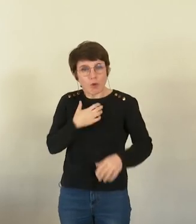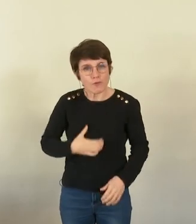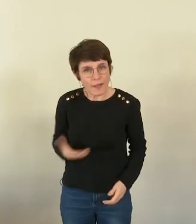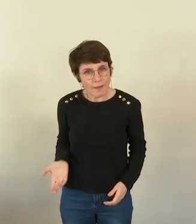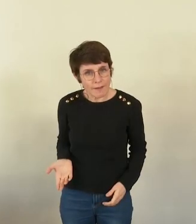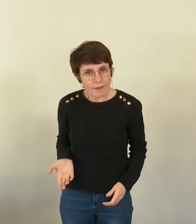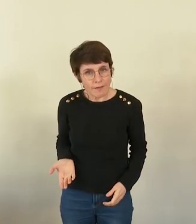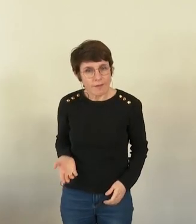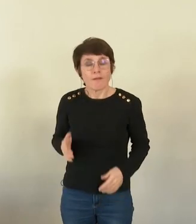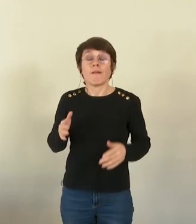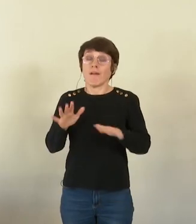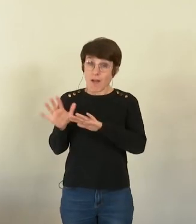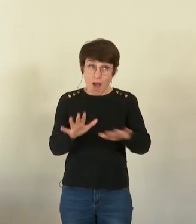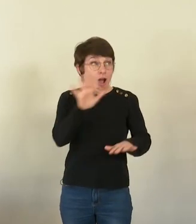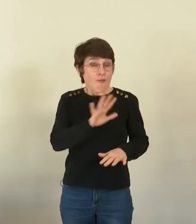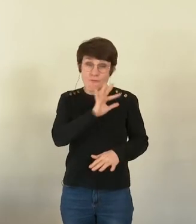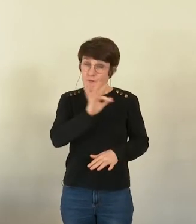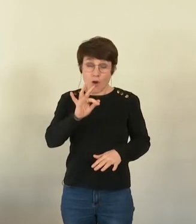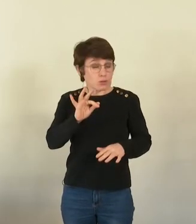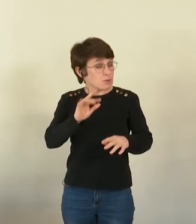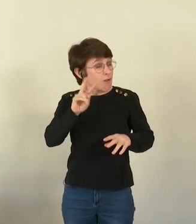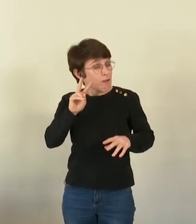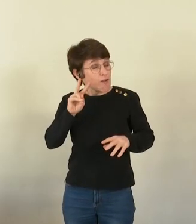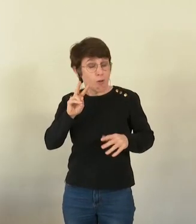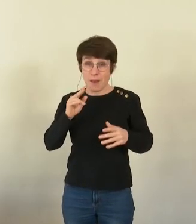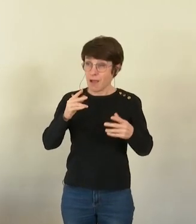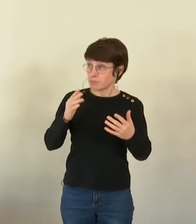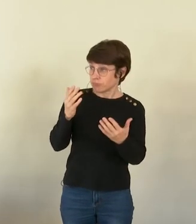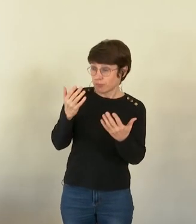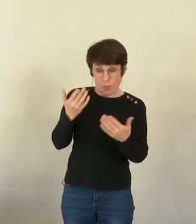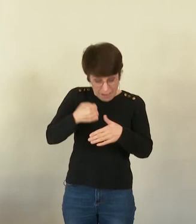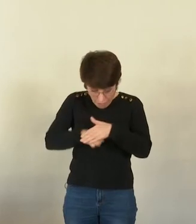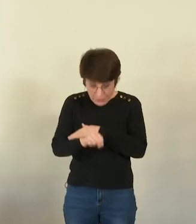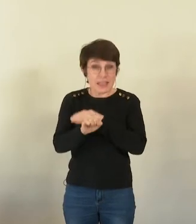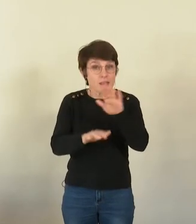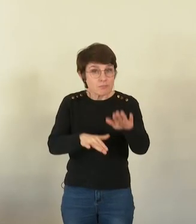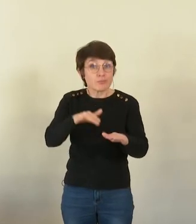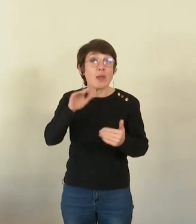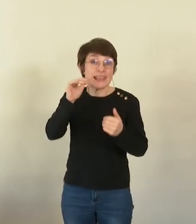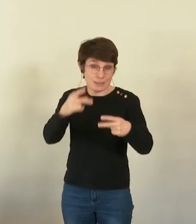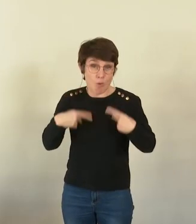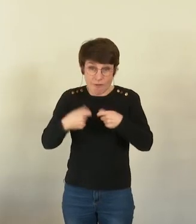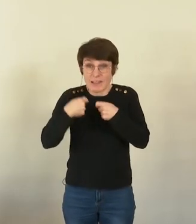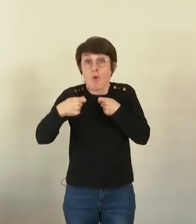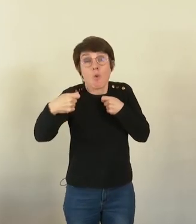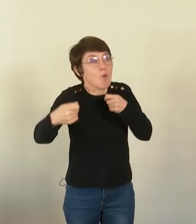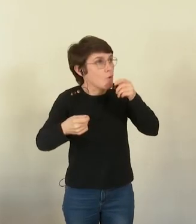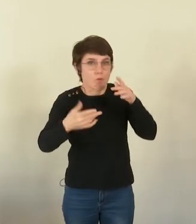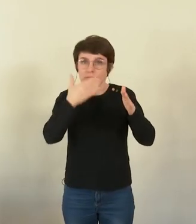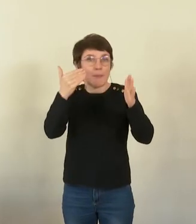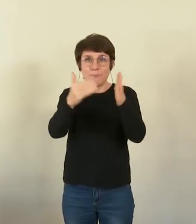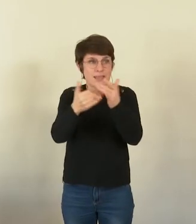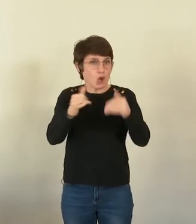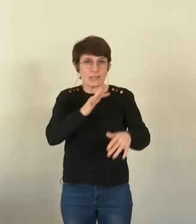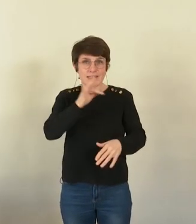B d'une des meilleures places au monde en matière d'espérance de vie à la naissance et nous sommes parmi les bons pour